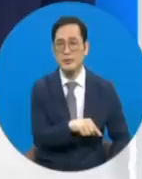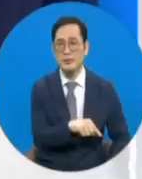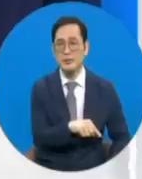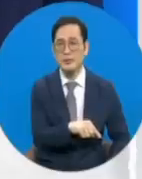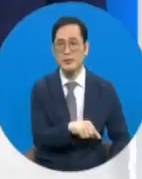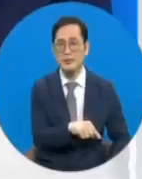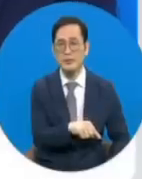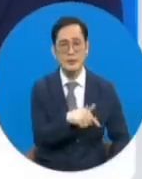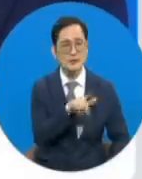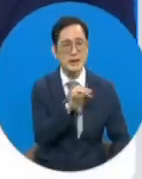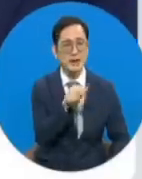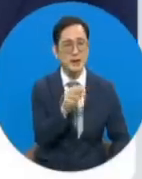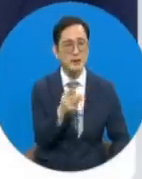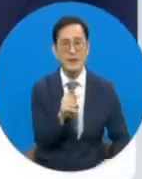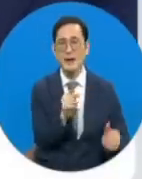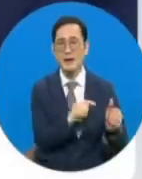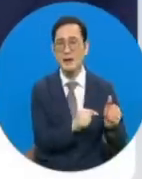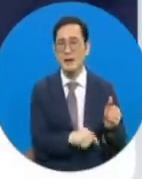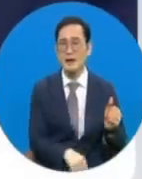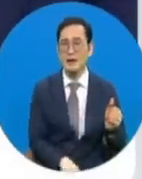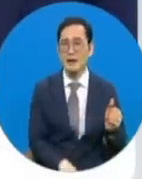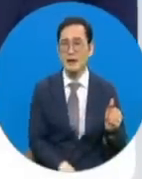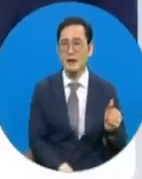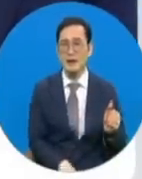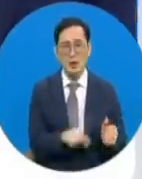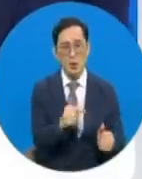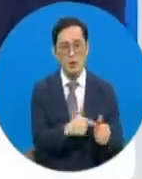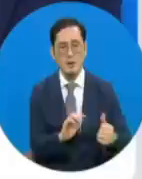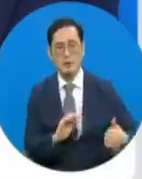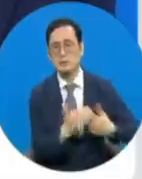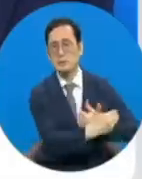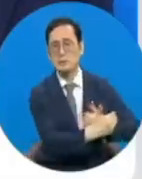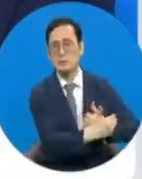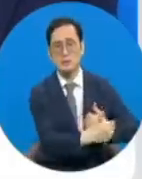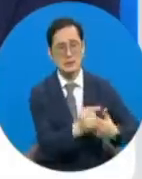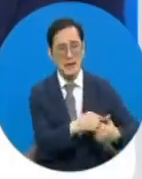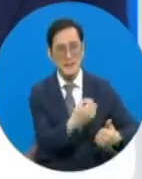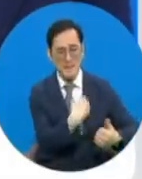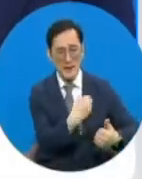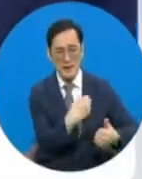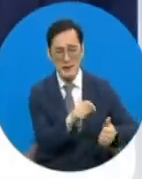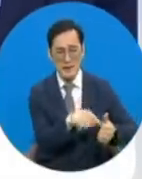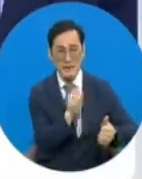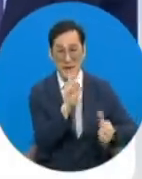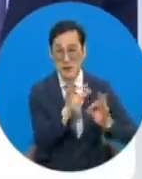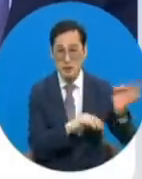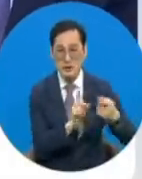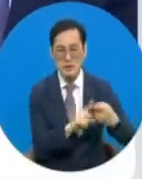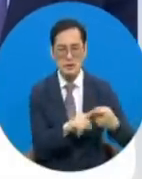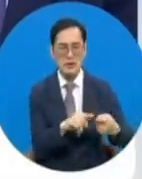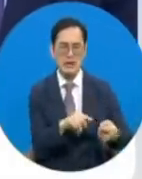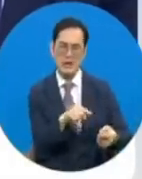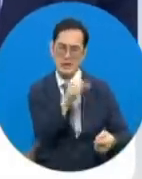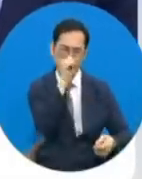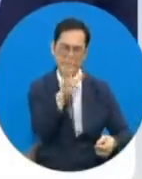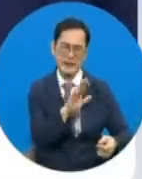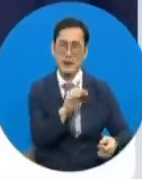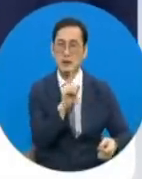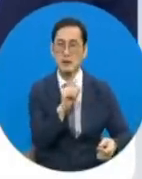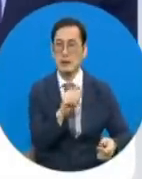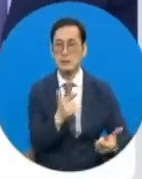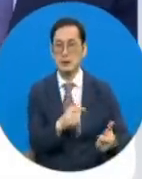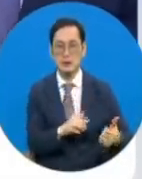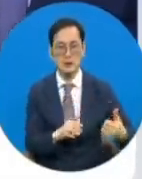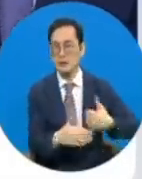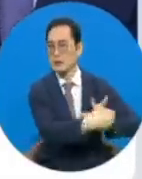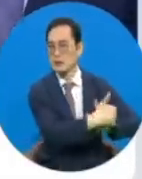거론하면서 장경태 최고위원이 오히려 권칠승 수석 대변인의 표현과 말에 대해서 옹호하는 듯이 쏟아내게 됩니다. 이 정도의 상황이 있었으면 국민의힘